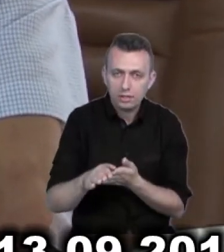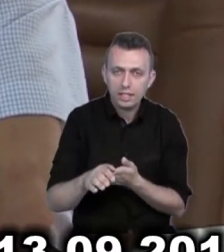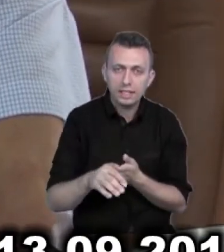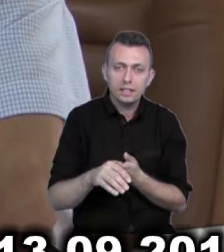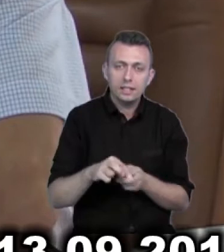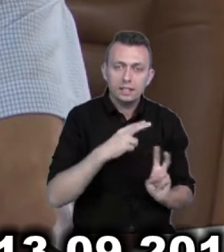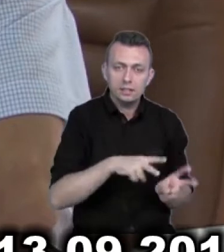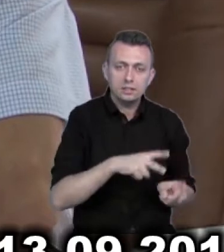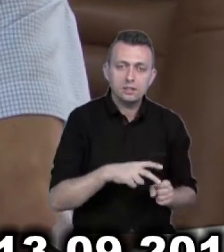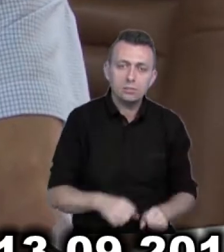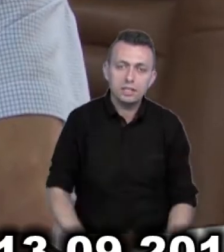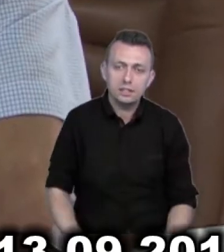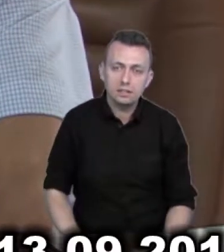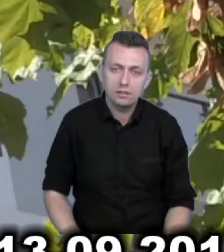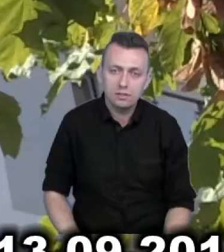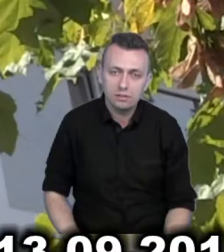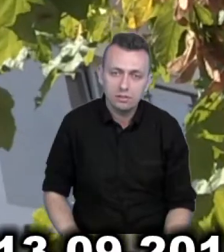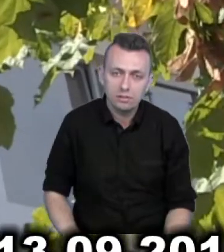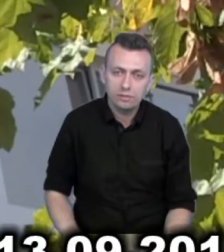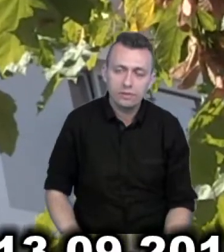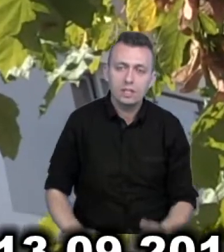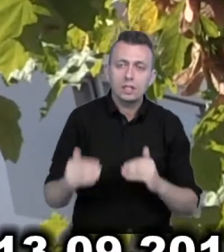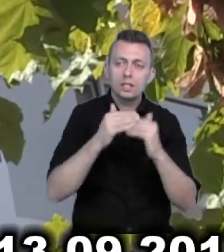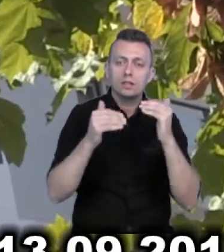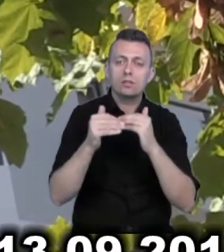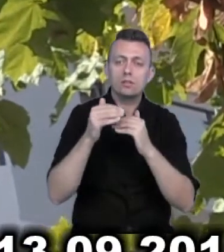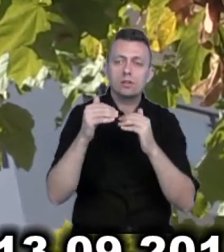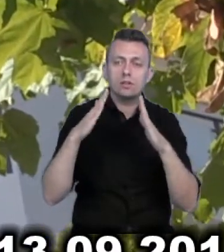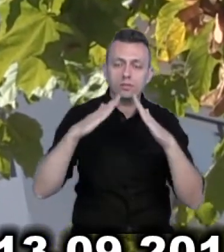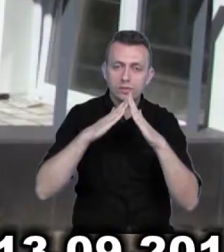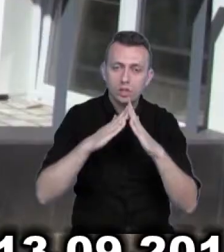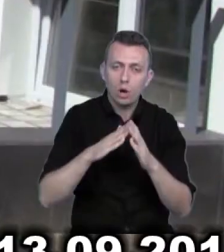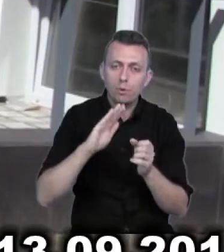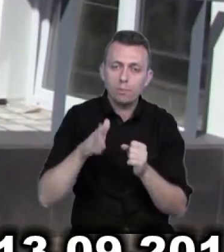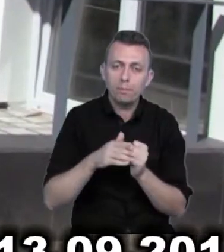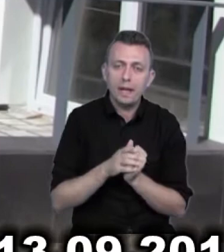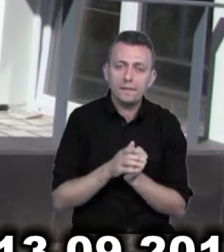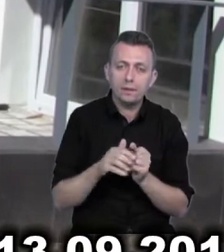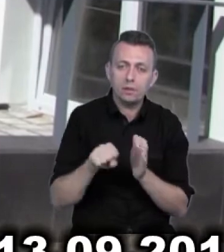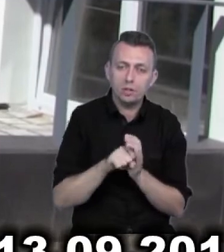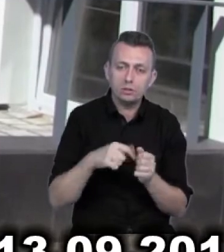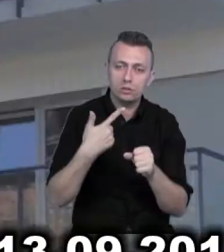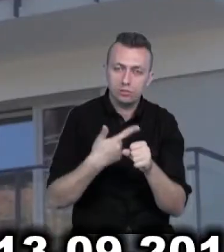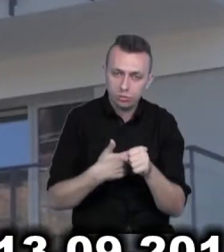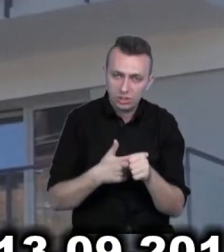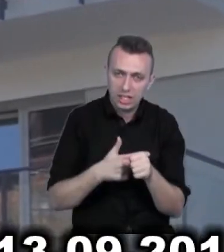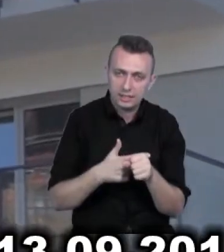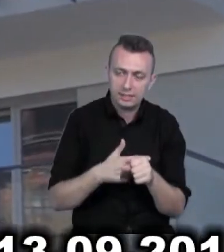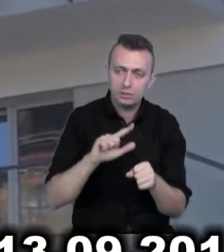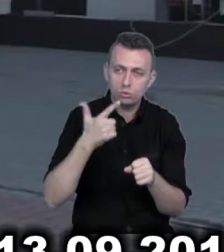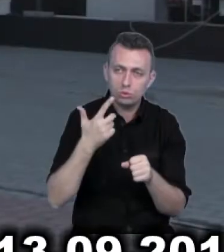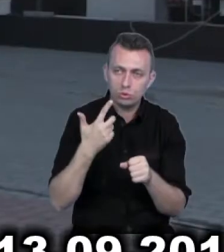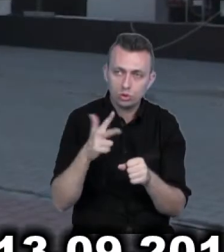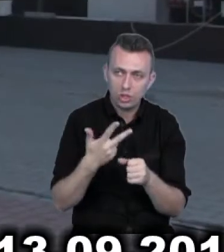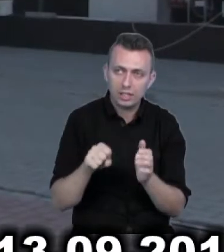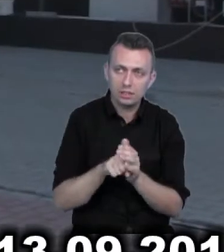odbyć. Jakiej wielkości te mieszkania tam są? W budynku znajdują się lokale od 23 do 43 metrów kwadratowych, jedno- i